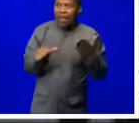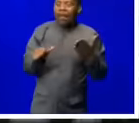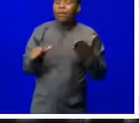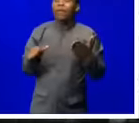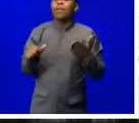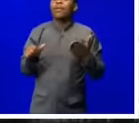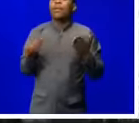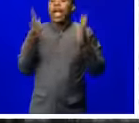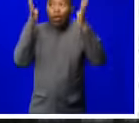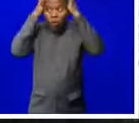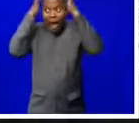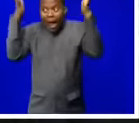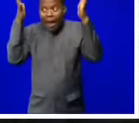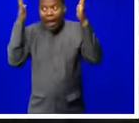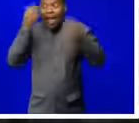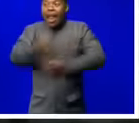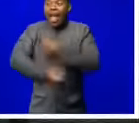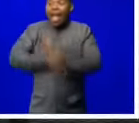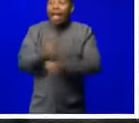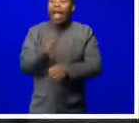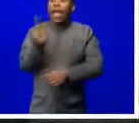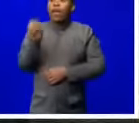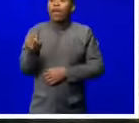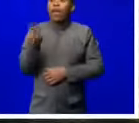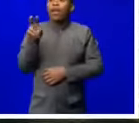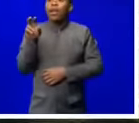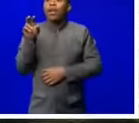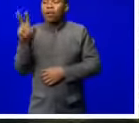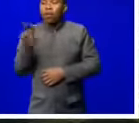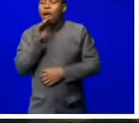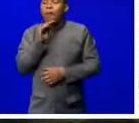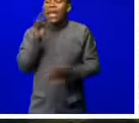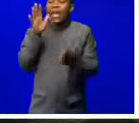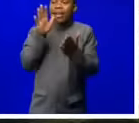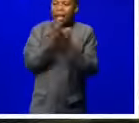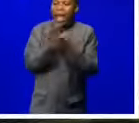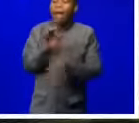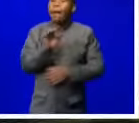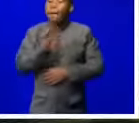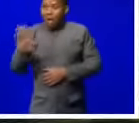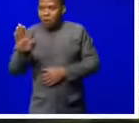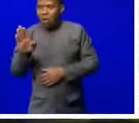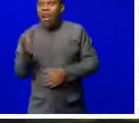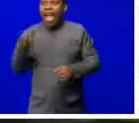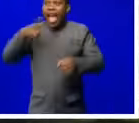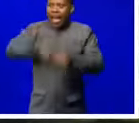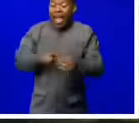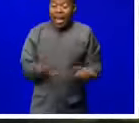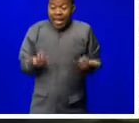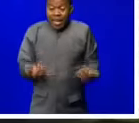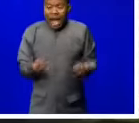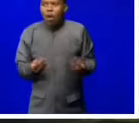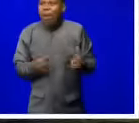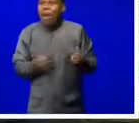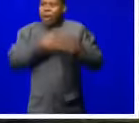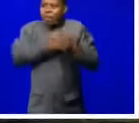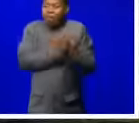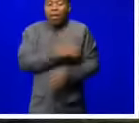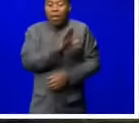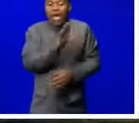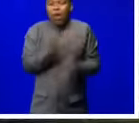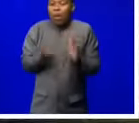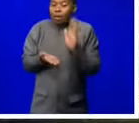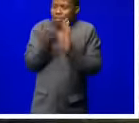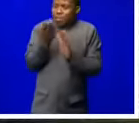yakholwane kuwo lo mnyaka lapho khona tati ku 10 billion emalangeni. Dingungte imali yelive setiyakhula njengoba lo mbiko